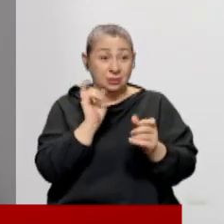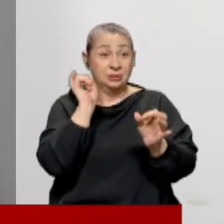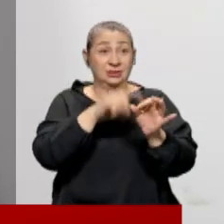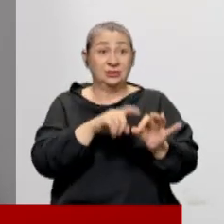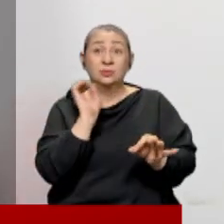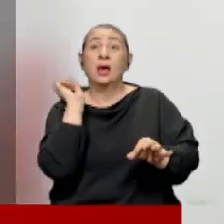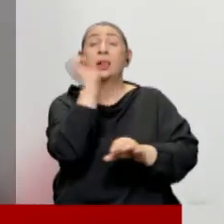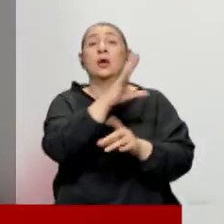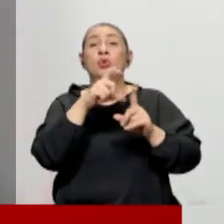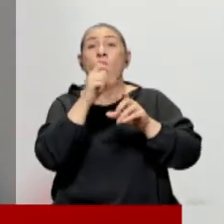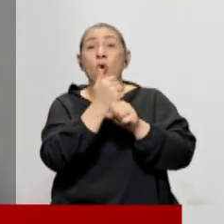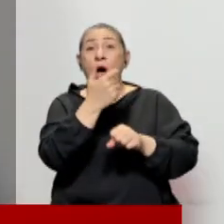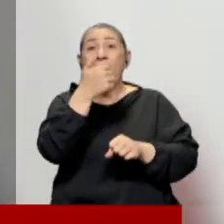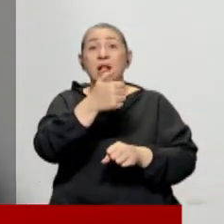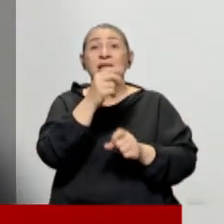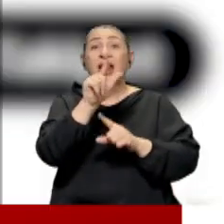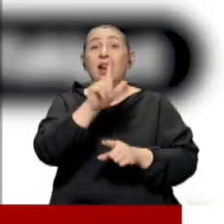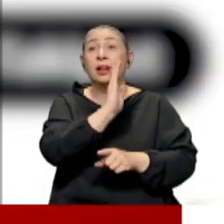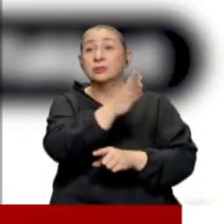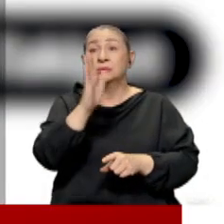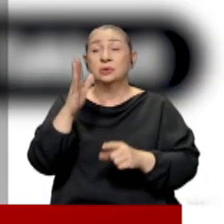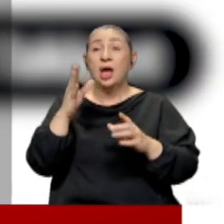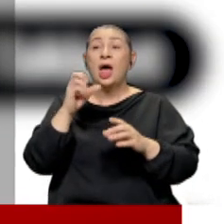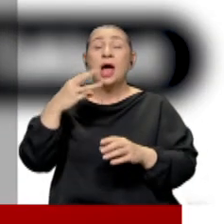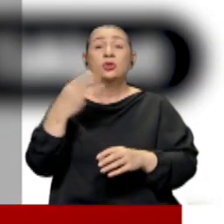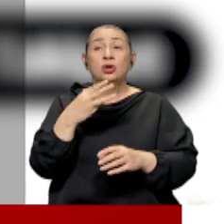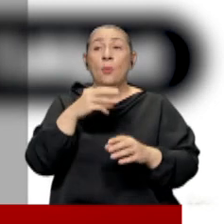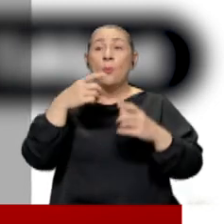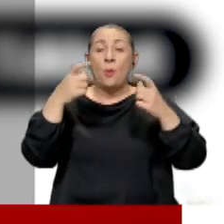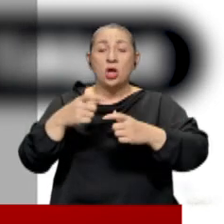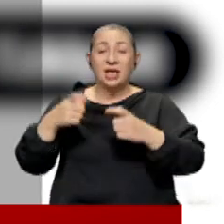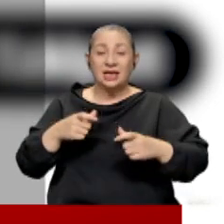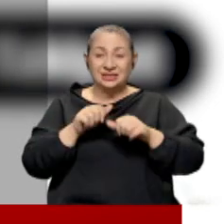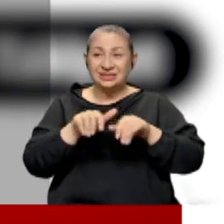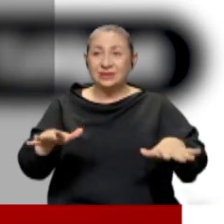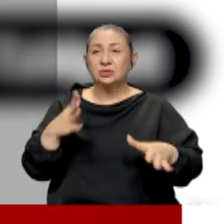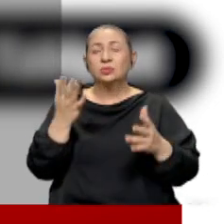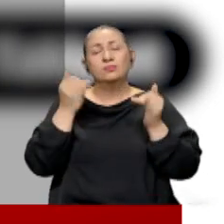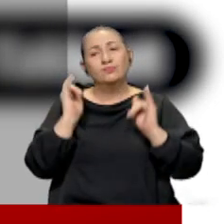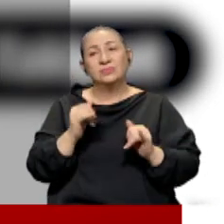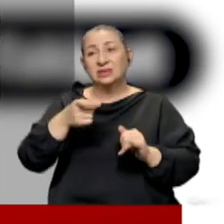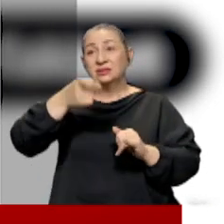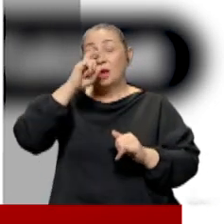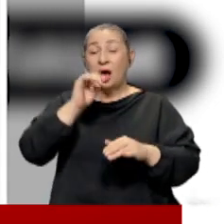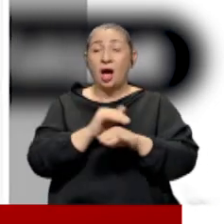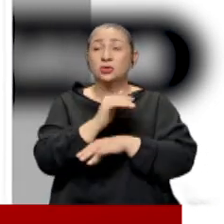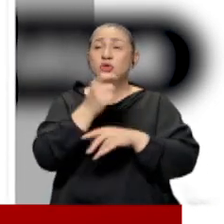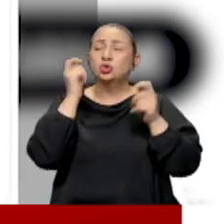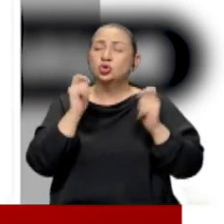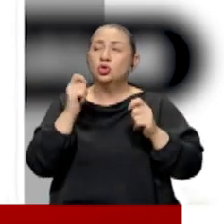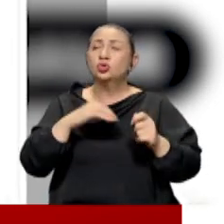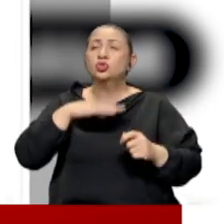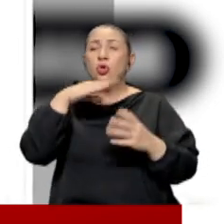ihtiyaç duyduğu zaman altı şehir gezmiş oluruz Erdoğan'ın imzaladığı bölge sistemi tam bir garabet tir Saray hayatı